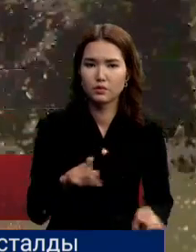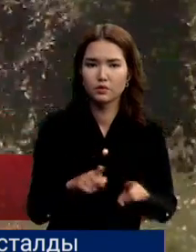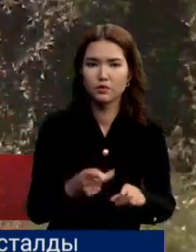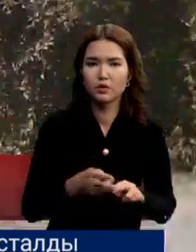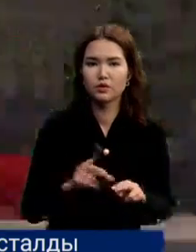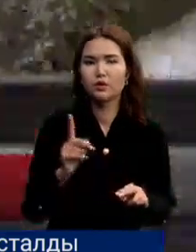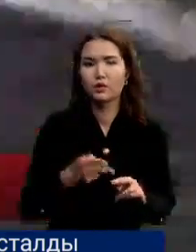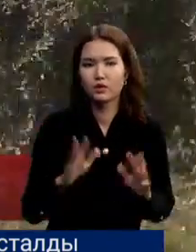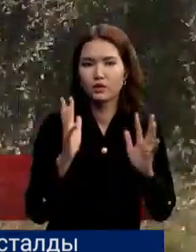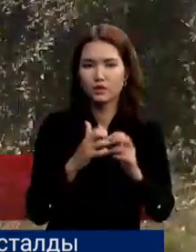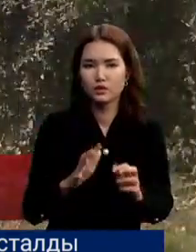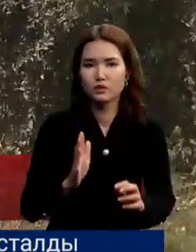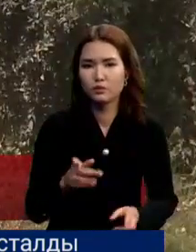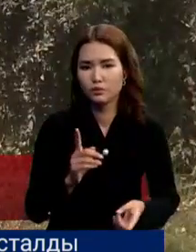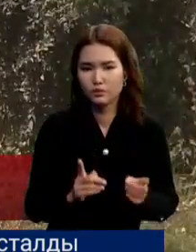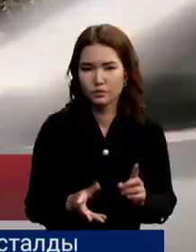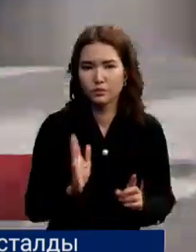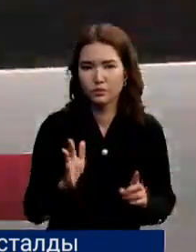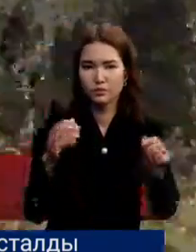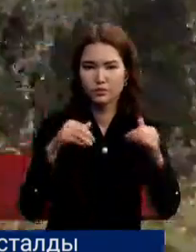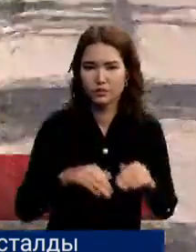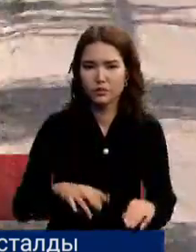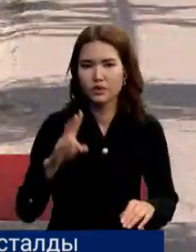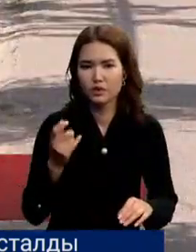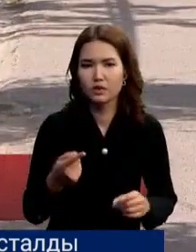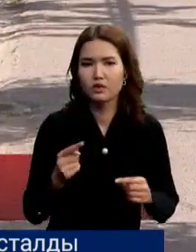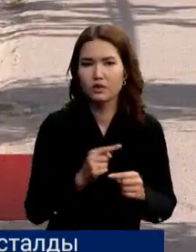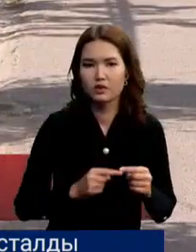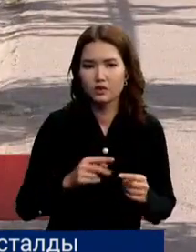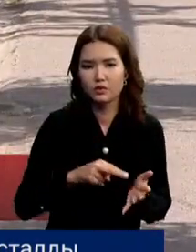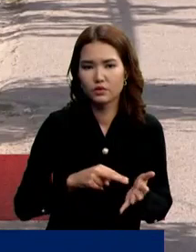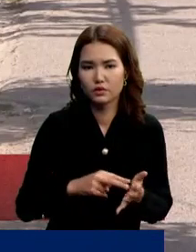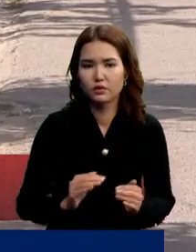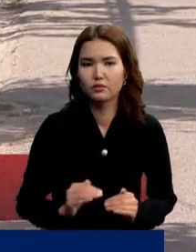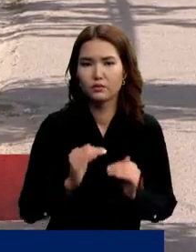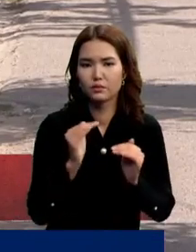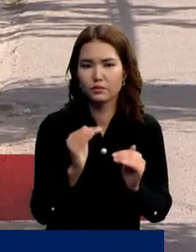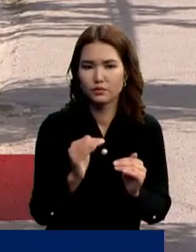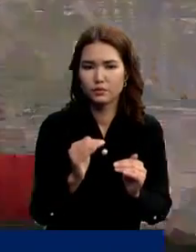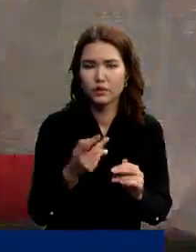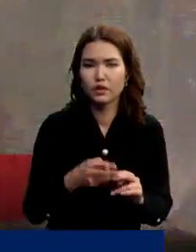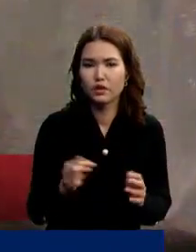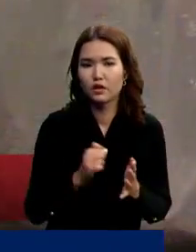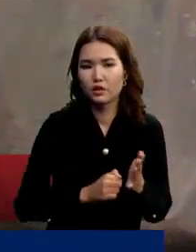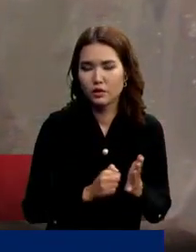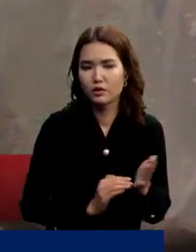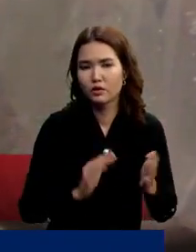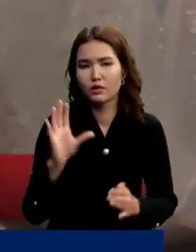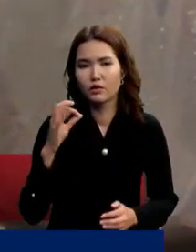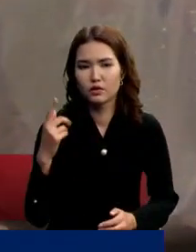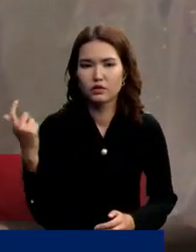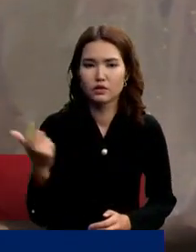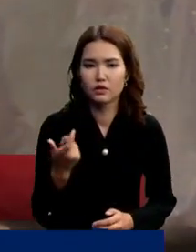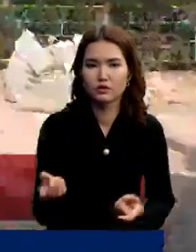счет горожан. Тариф решено поднять. Для сравнения приводят алматинский, он почти в 5 раз выше шымкентского. Со стоимостью тарифа чиновники